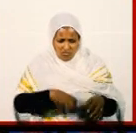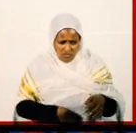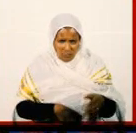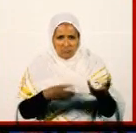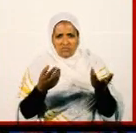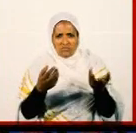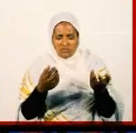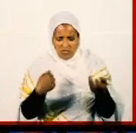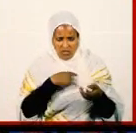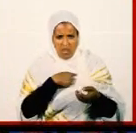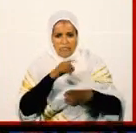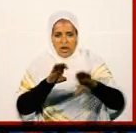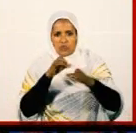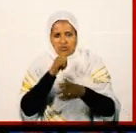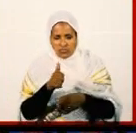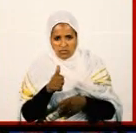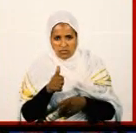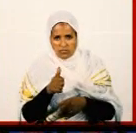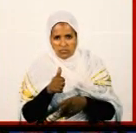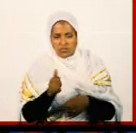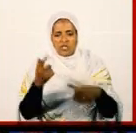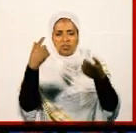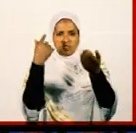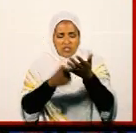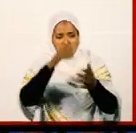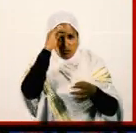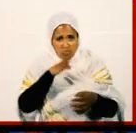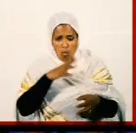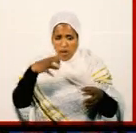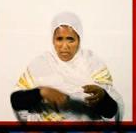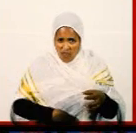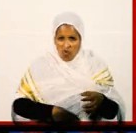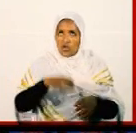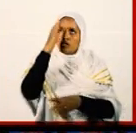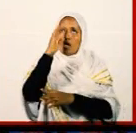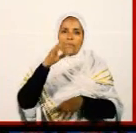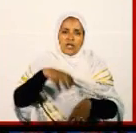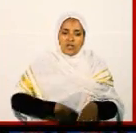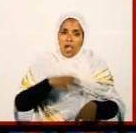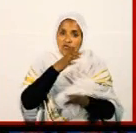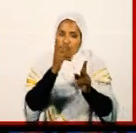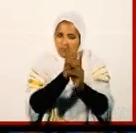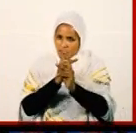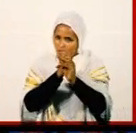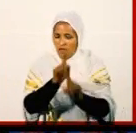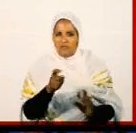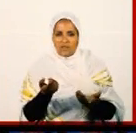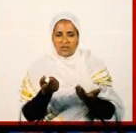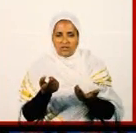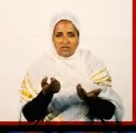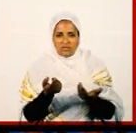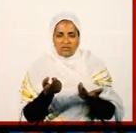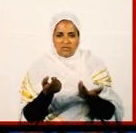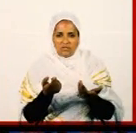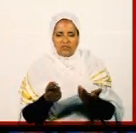ይከፋቸዋል ግን ይከፋል ብለን የምናደርገው ነገር አይደለም። ከምን ሰው ከሚከፋው ይልቅ እግዚአብሔር እንዳይከፋው ነው ልንጠነቀቅ የሚገባ። ምን ሊጠቅመው ነው ይሄ